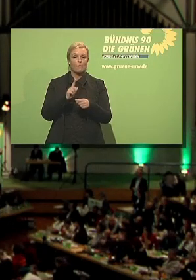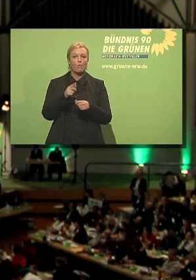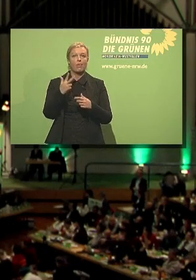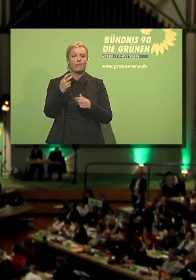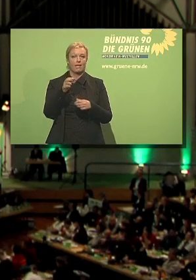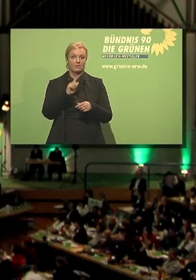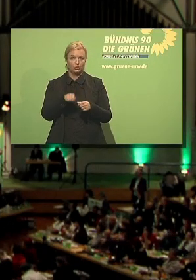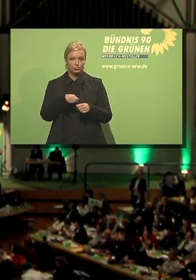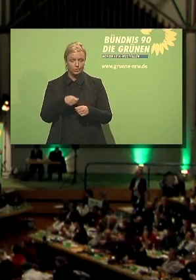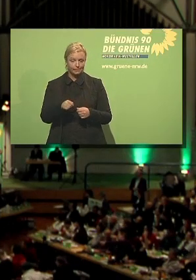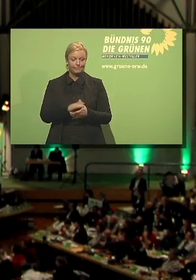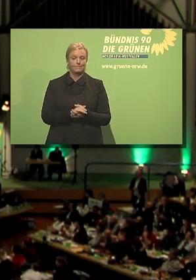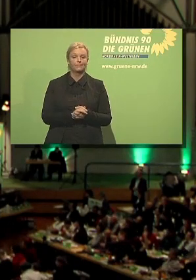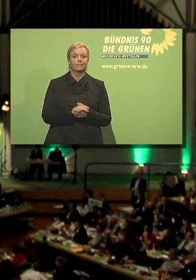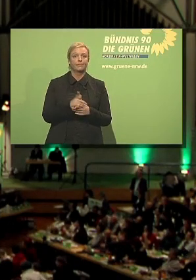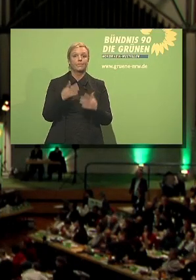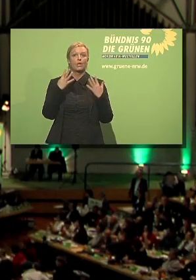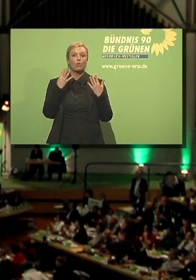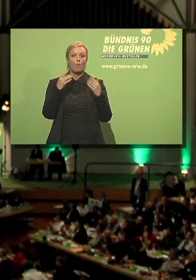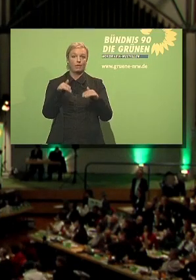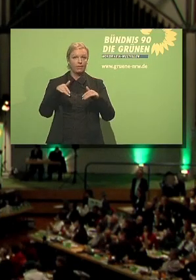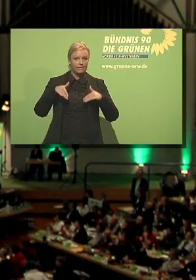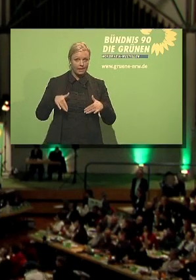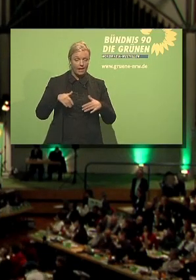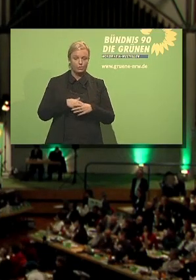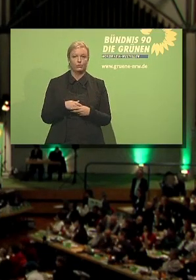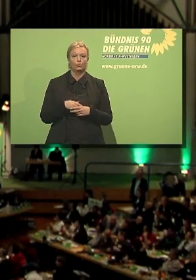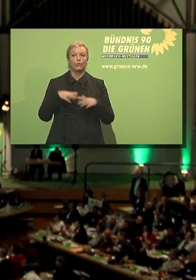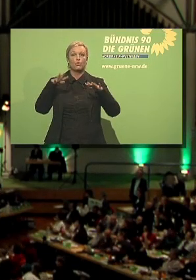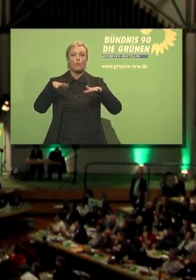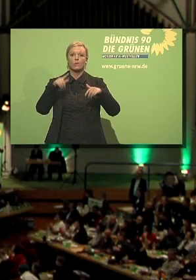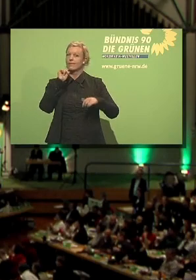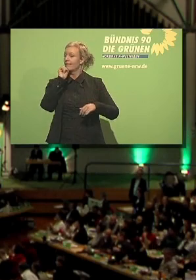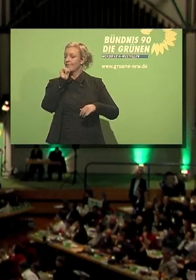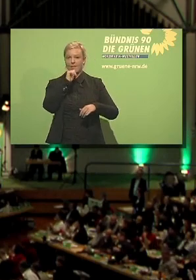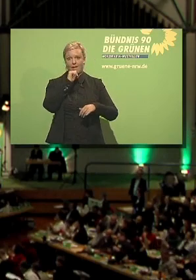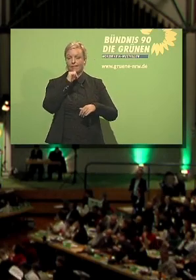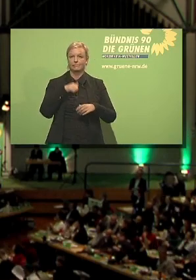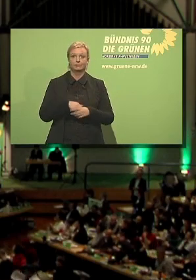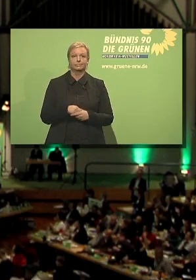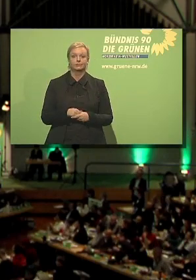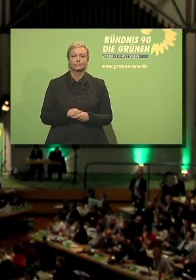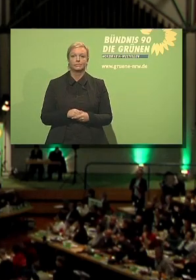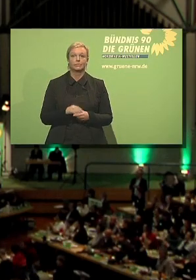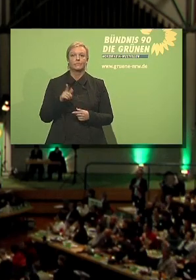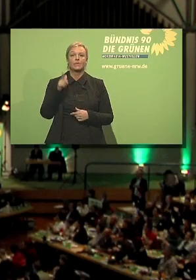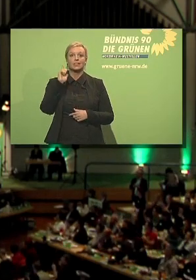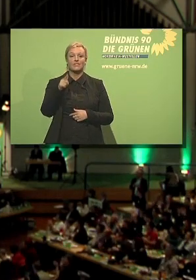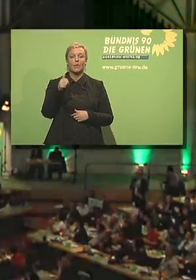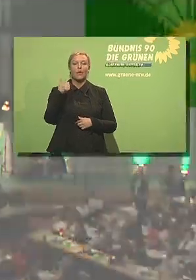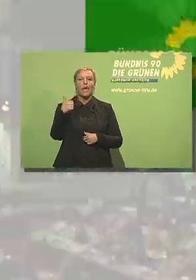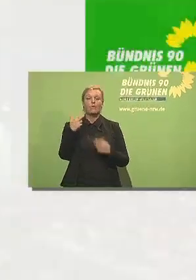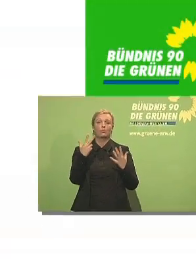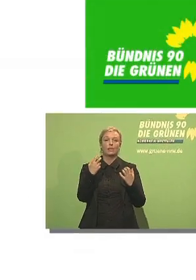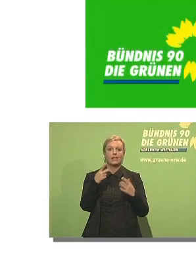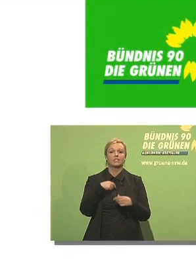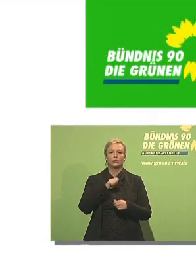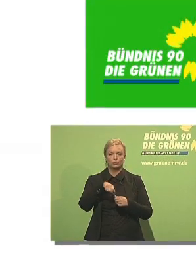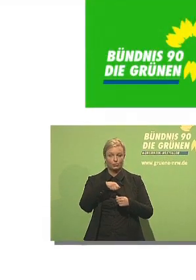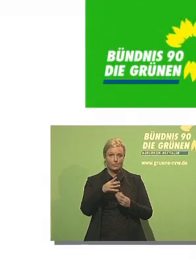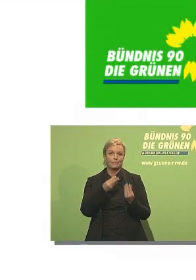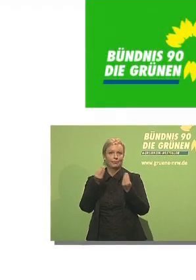130 Stimmen. Es gab 9 Enthaltungen, 19 Nein-Stimmen und auf Katja entfielen 231